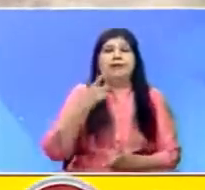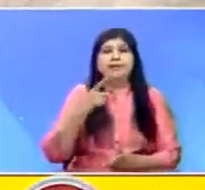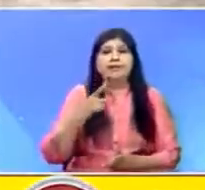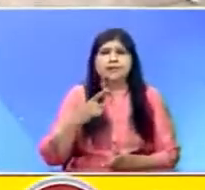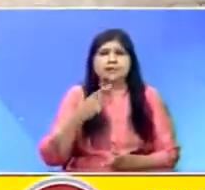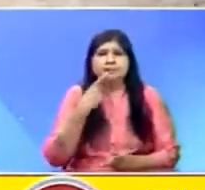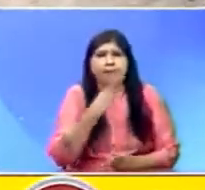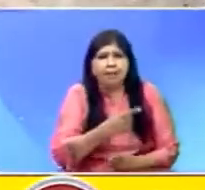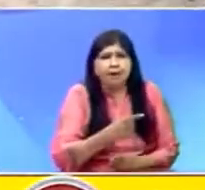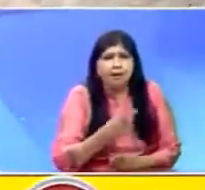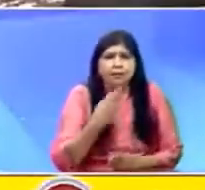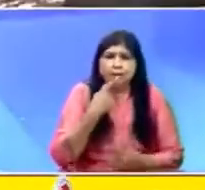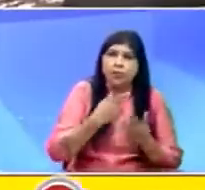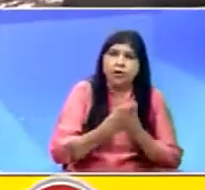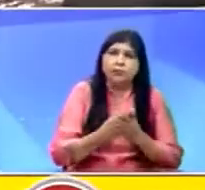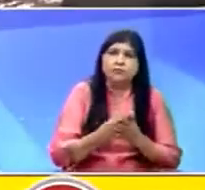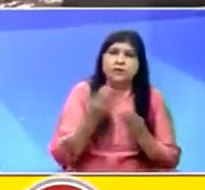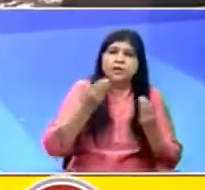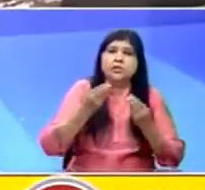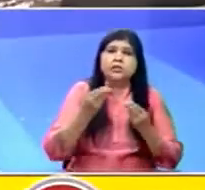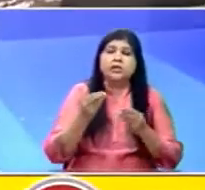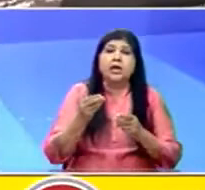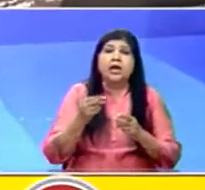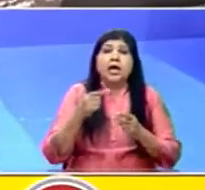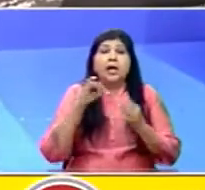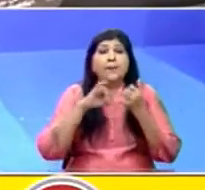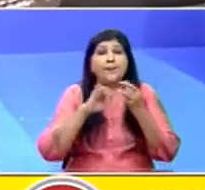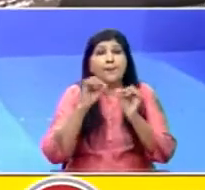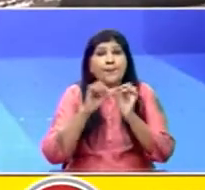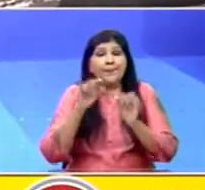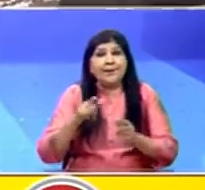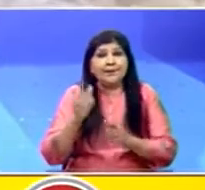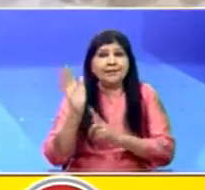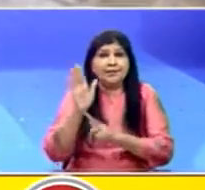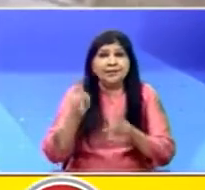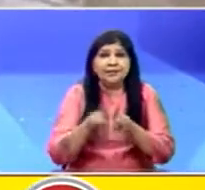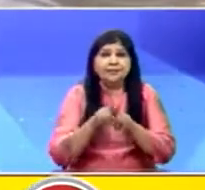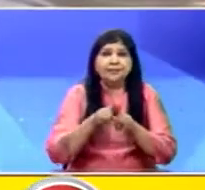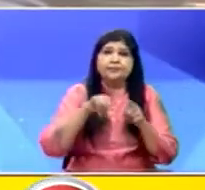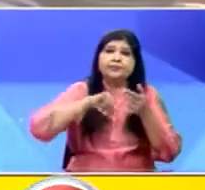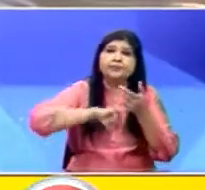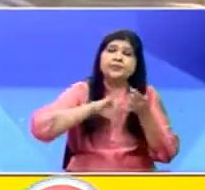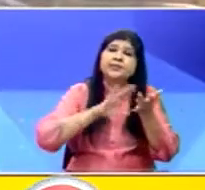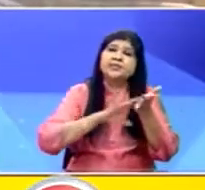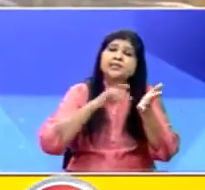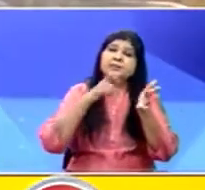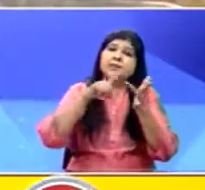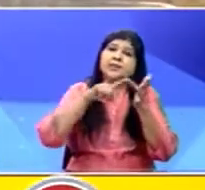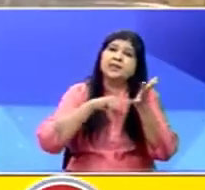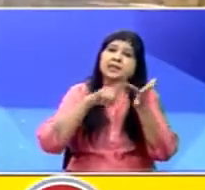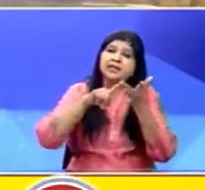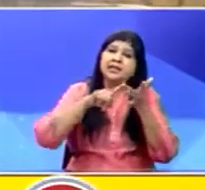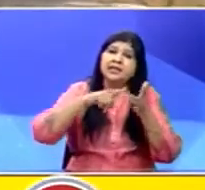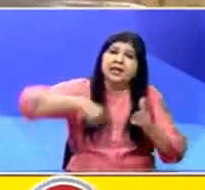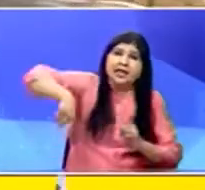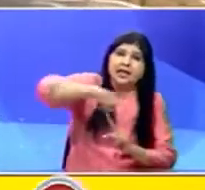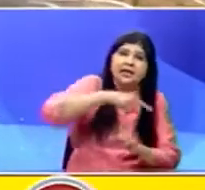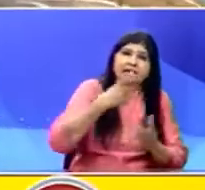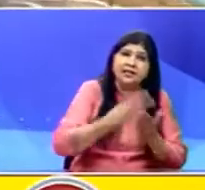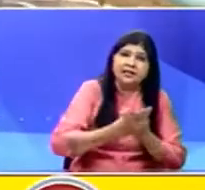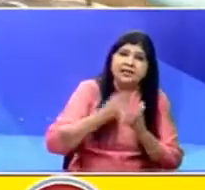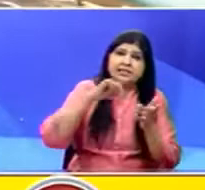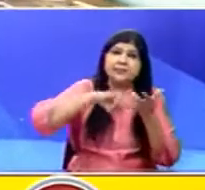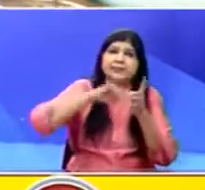जिक्र मैंने किया, उसका एक सुंदर चित्र इन दिनों स्पीति क्षेत्र में देखने को मिल रहा है।